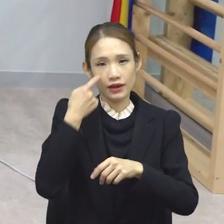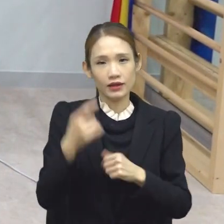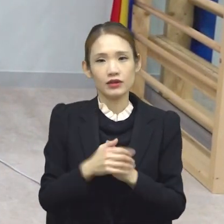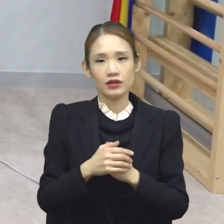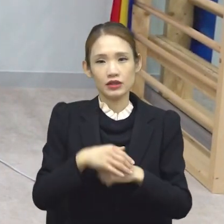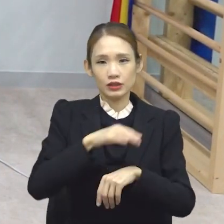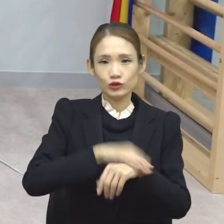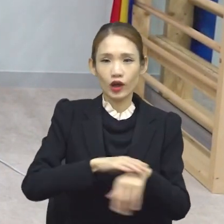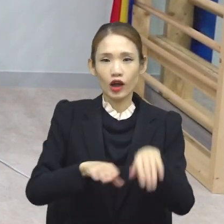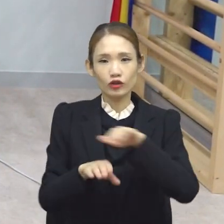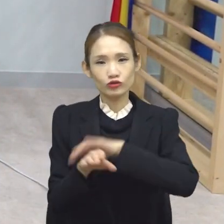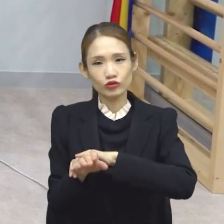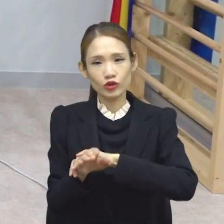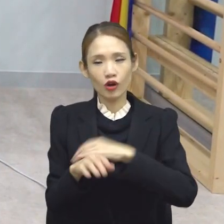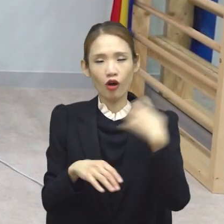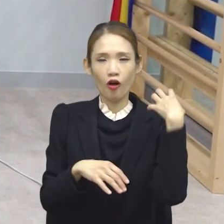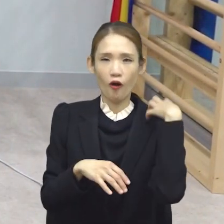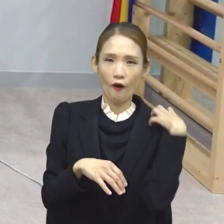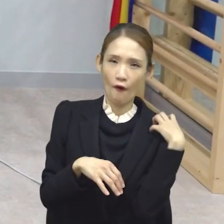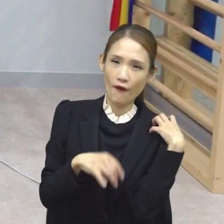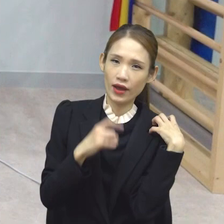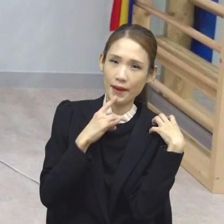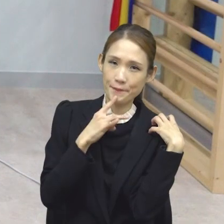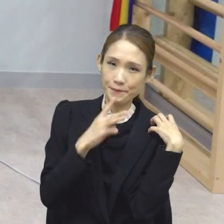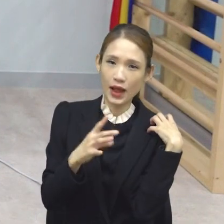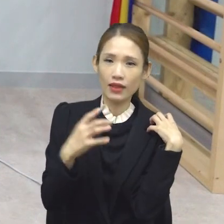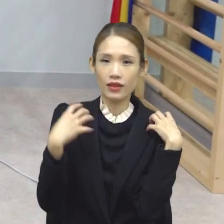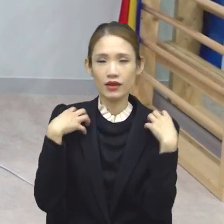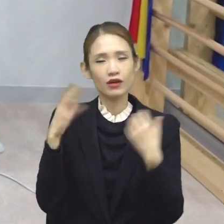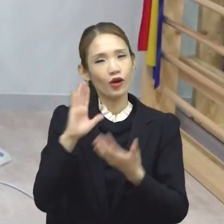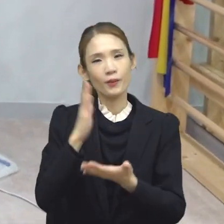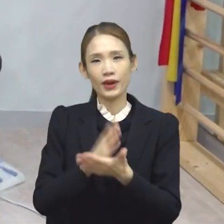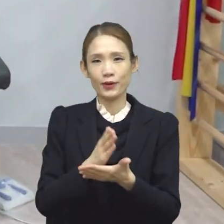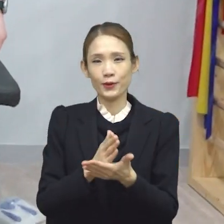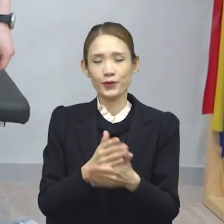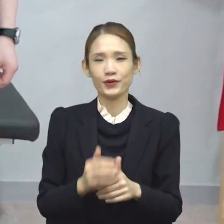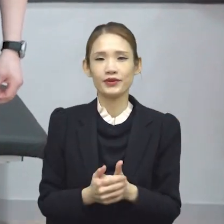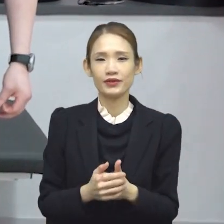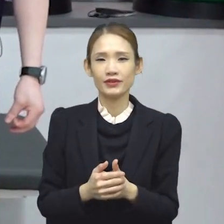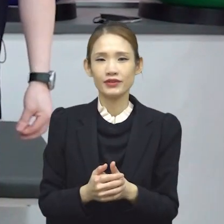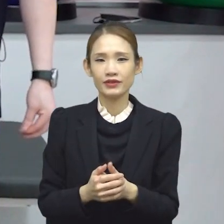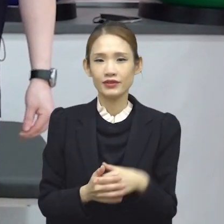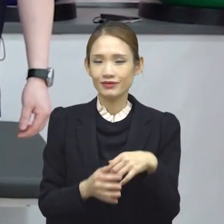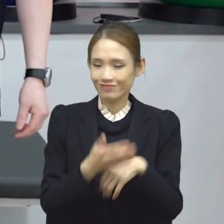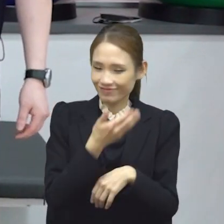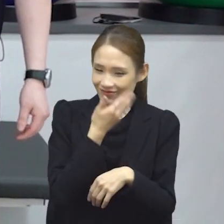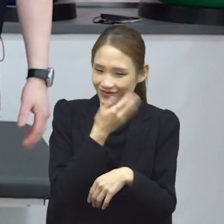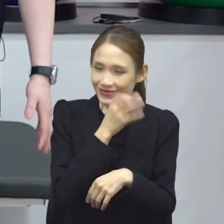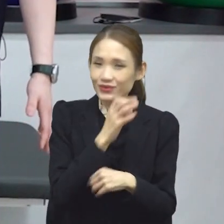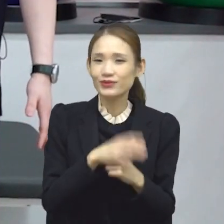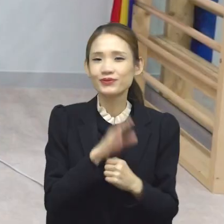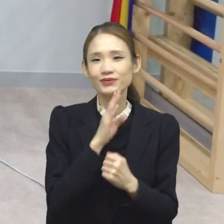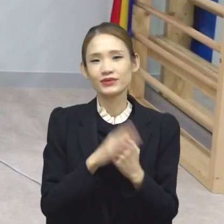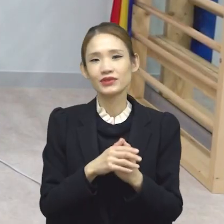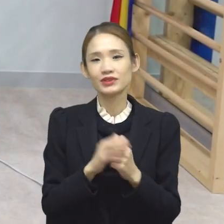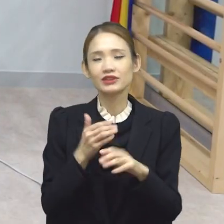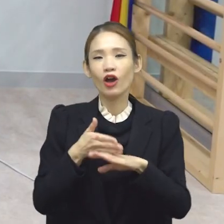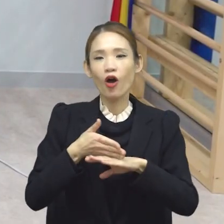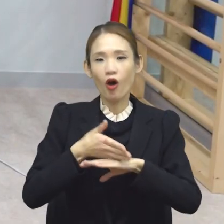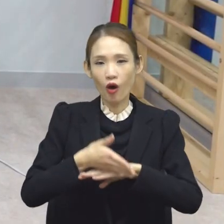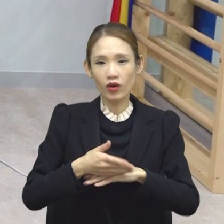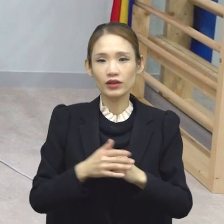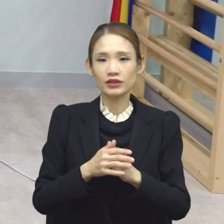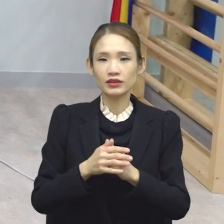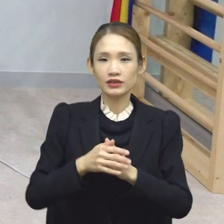네. 좌우로 할때 어깨만 이렇게 까딱까딱 하면 오! 체중 이동이 안 되죠. 그랬어요. 부끄럽네. 그렇죠. 그래서